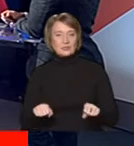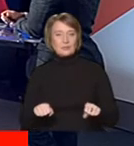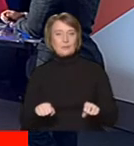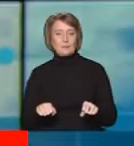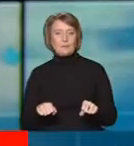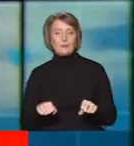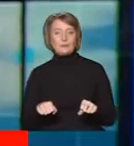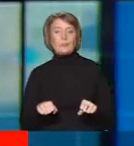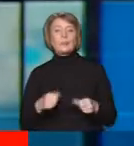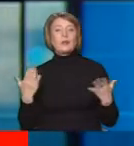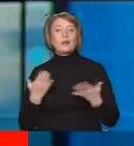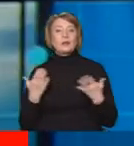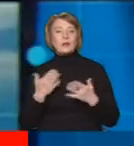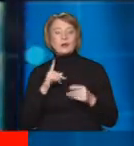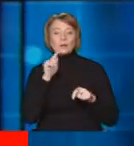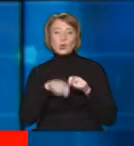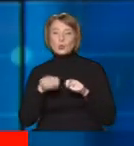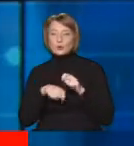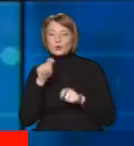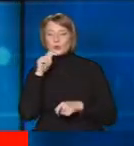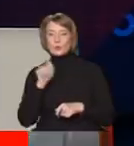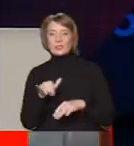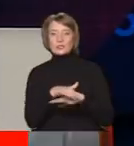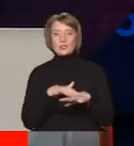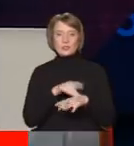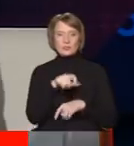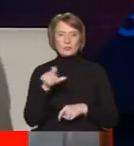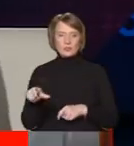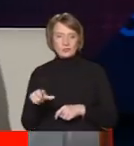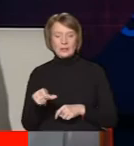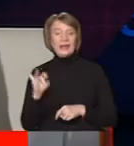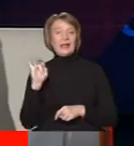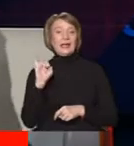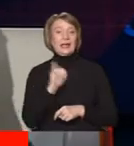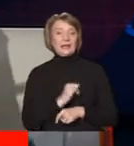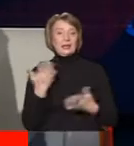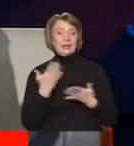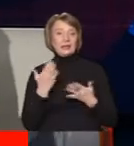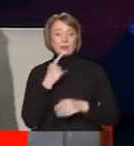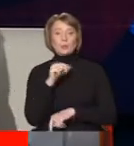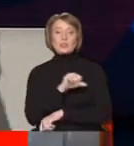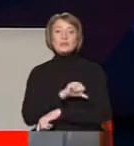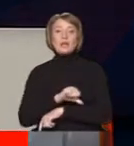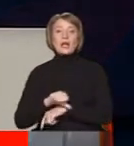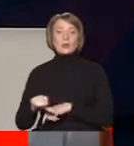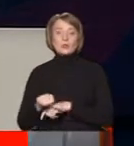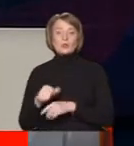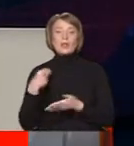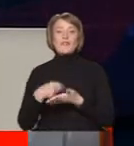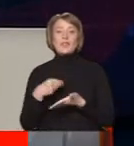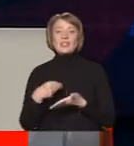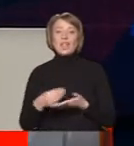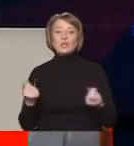яка створена народом, яка контрольована українським народом, працює в інтересах більшості українського народу і яка за західноєвропейським зразком